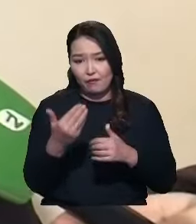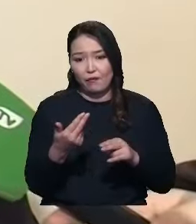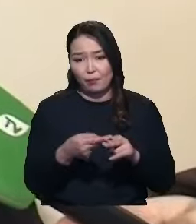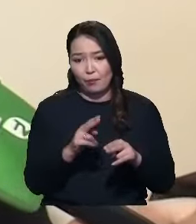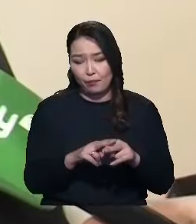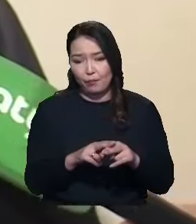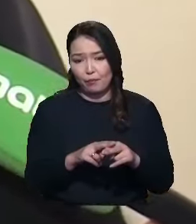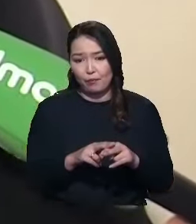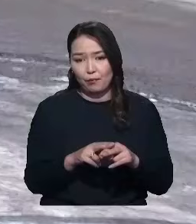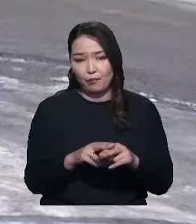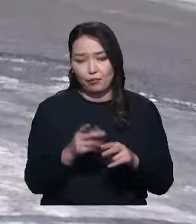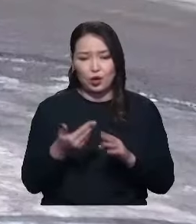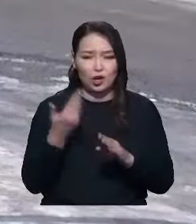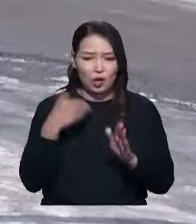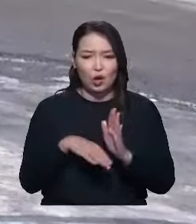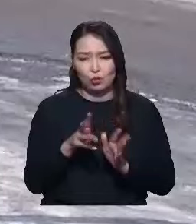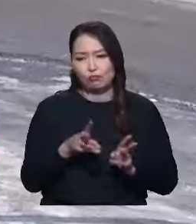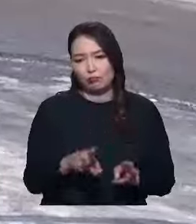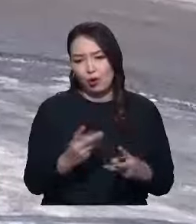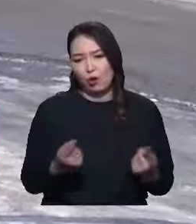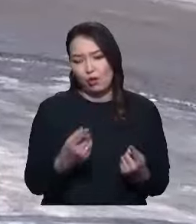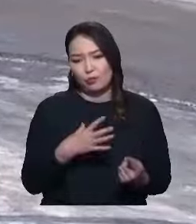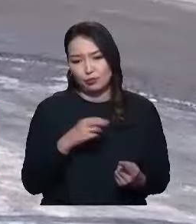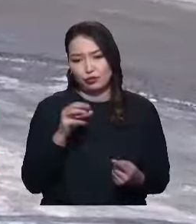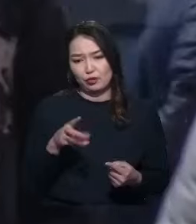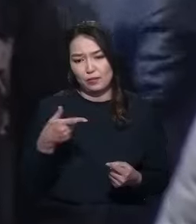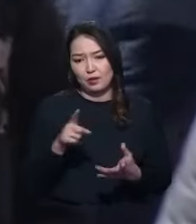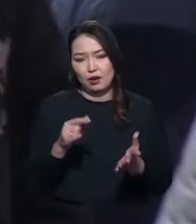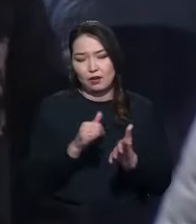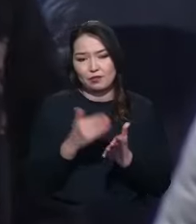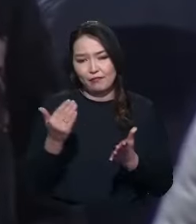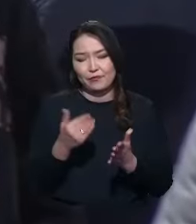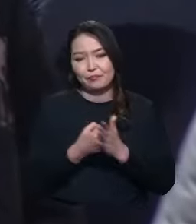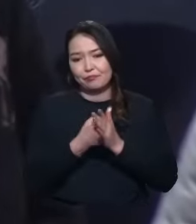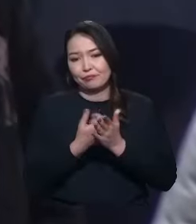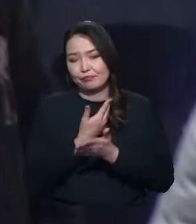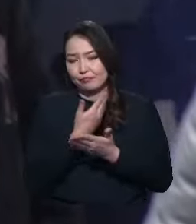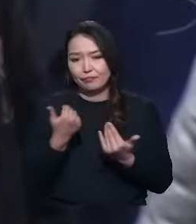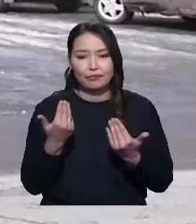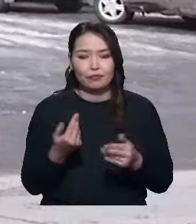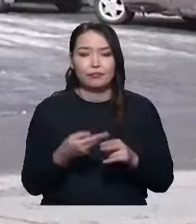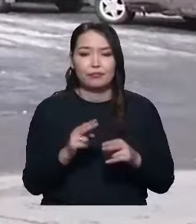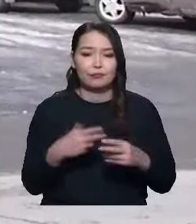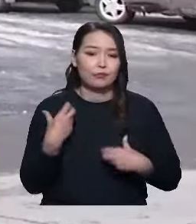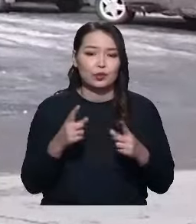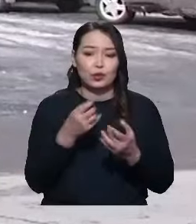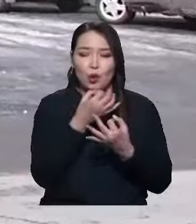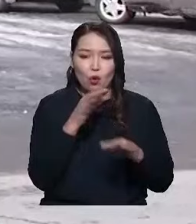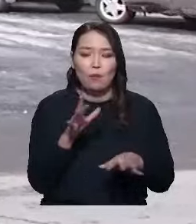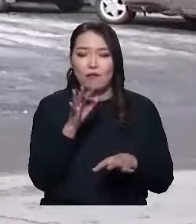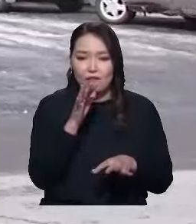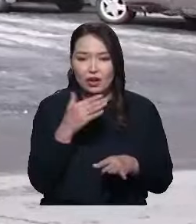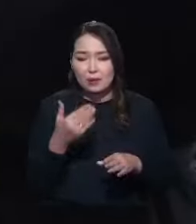бы мы топили печи, как раньше. Следить сельчанам приходится не только за давлением, но и за плитами. Они опасаются, что в любой момент